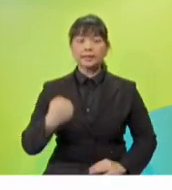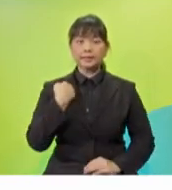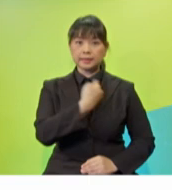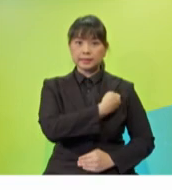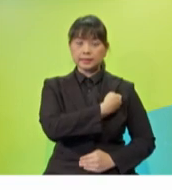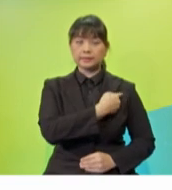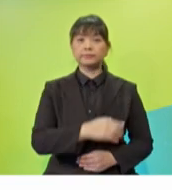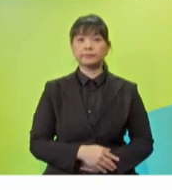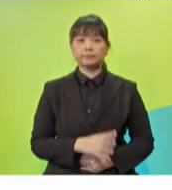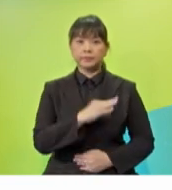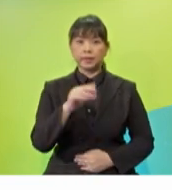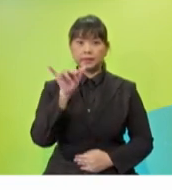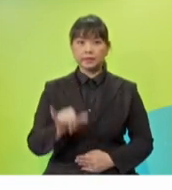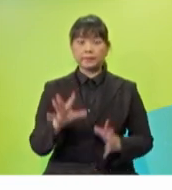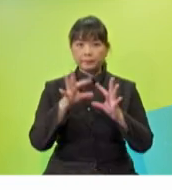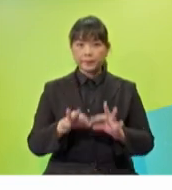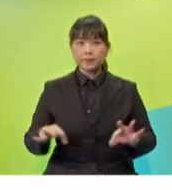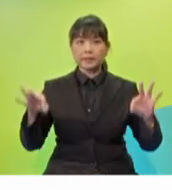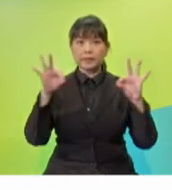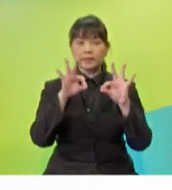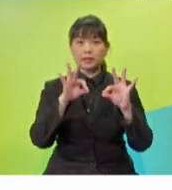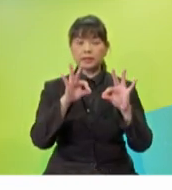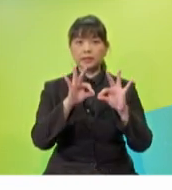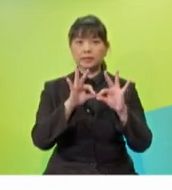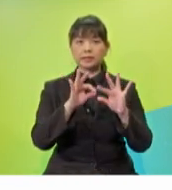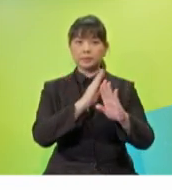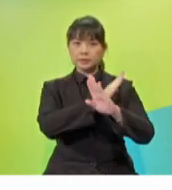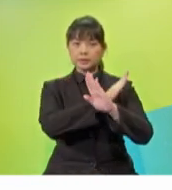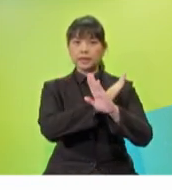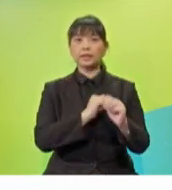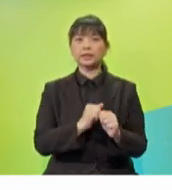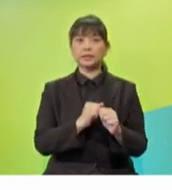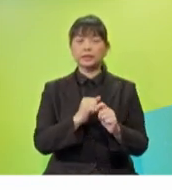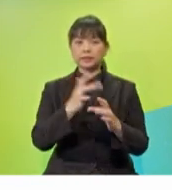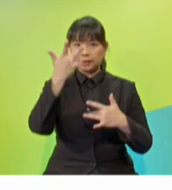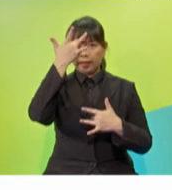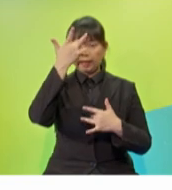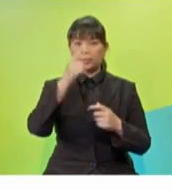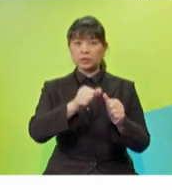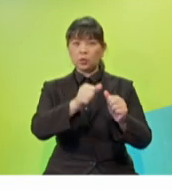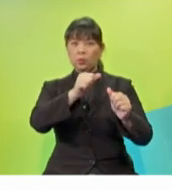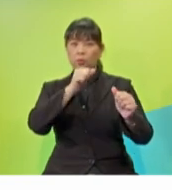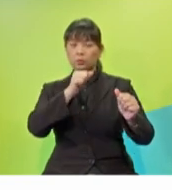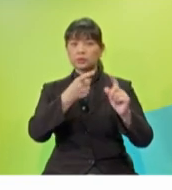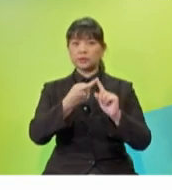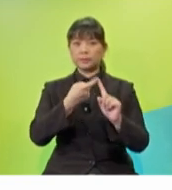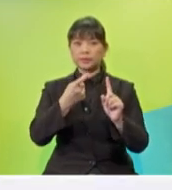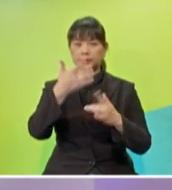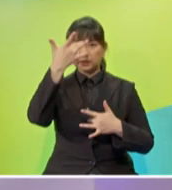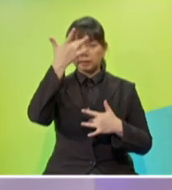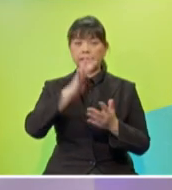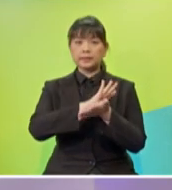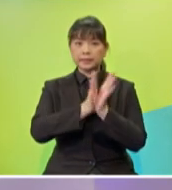dan yang penting pencegahan penyakit jauh daripada penyakit maka